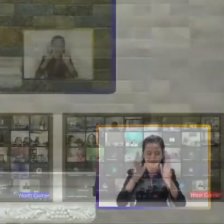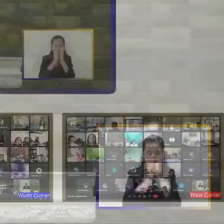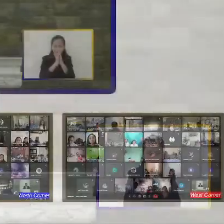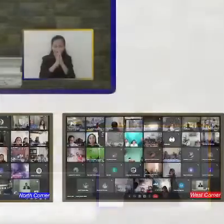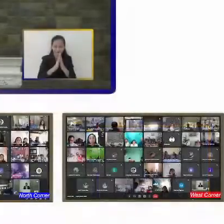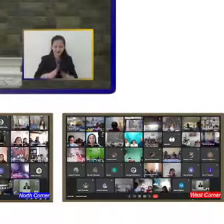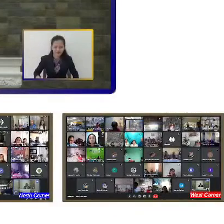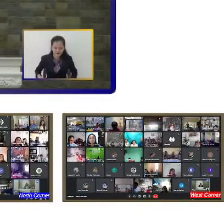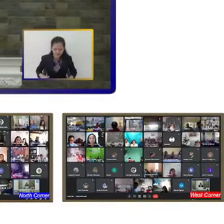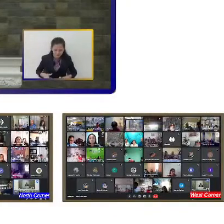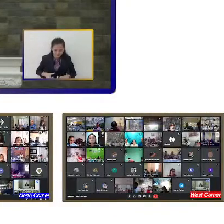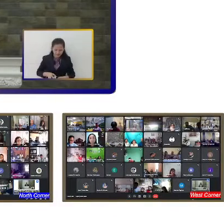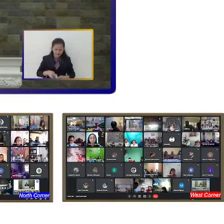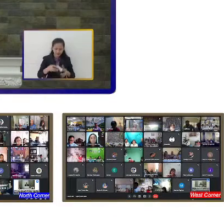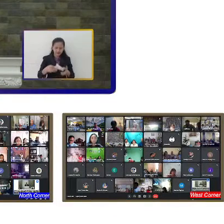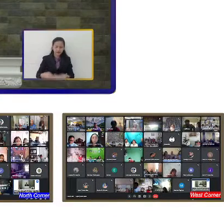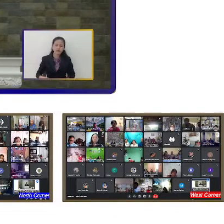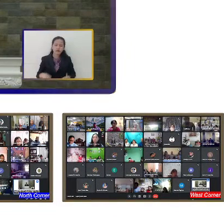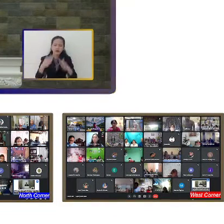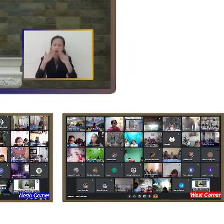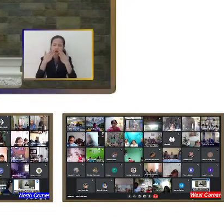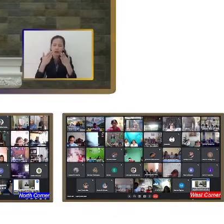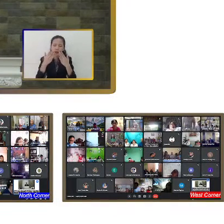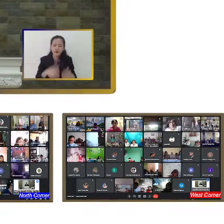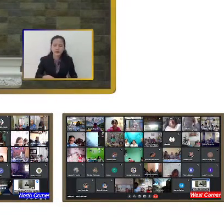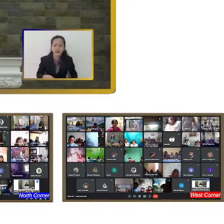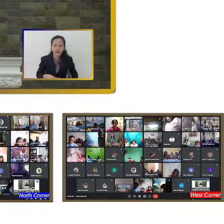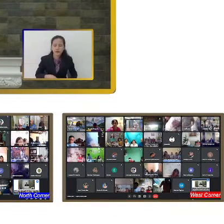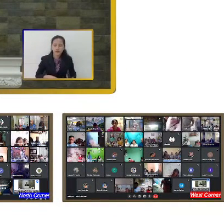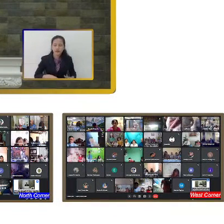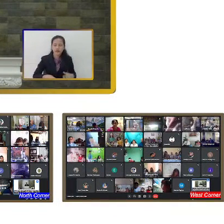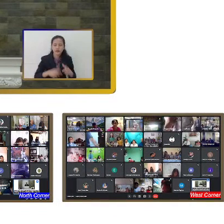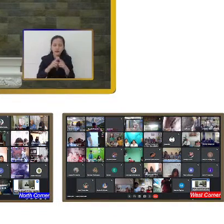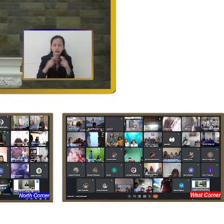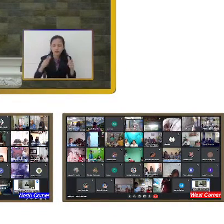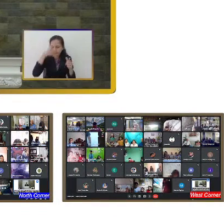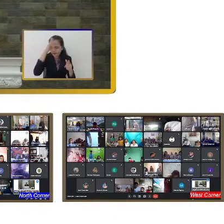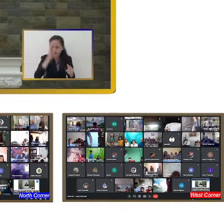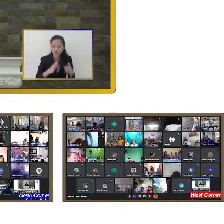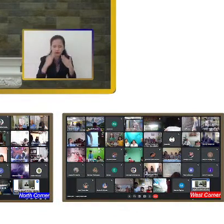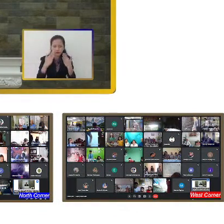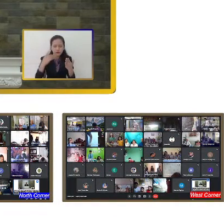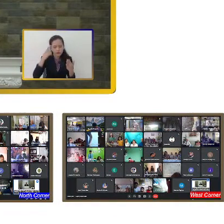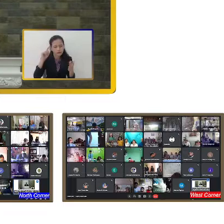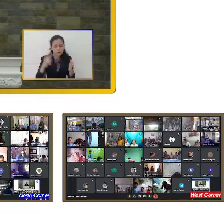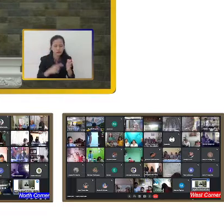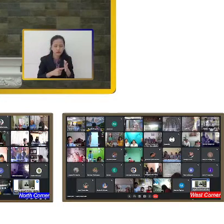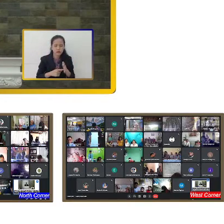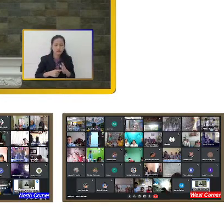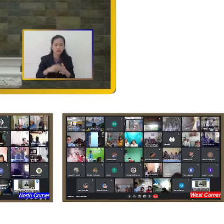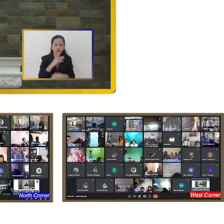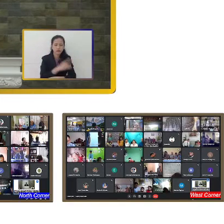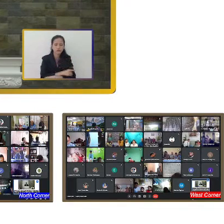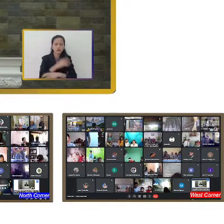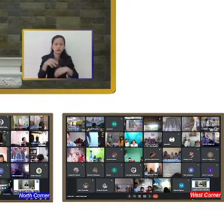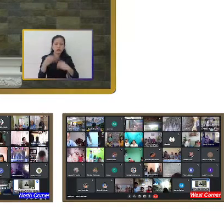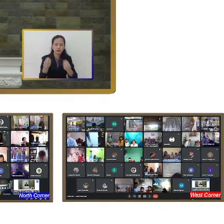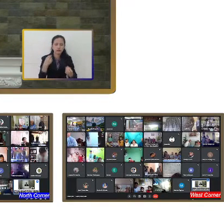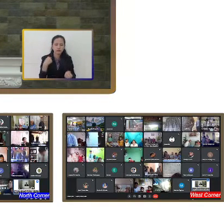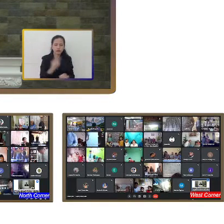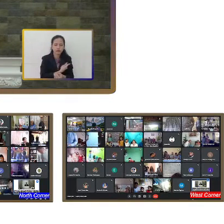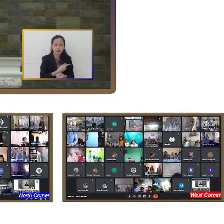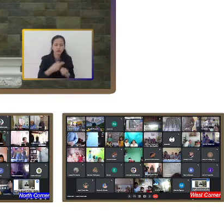maraming salamat muli sa oras na binigyan nyo nga po sa amin. Lord, thank you for the word, Panginoon. Bless nyo nga po ito sa aming puso't